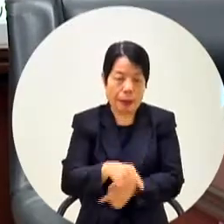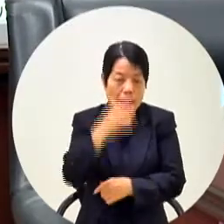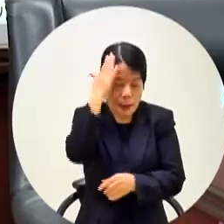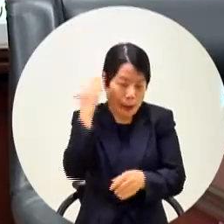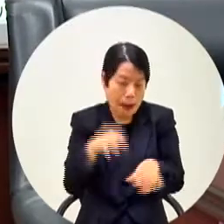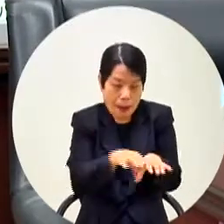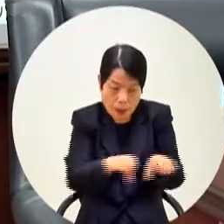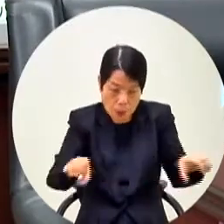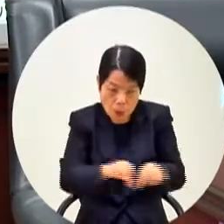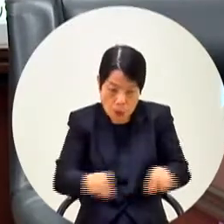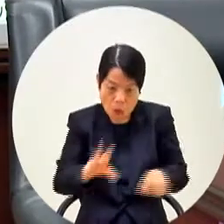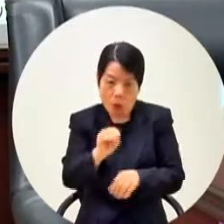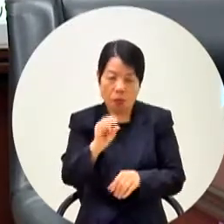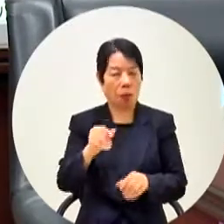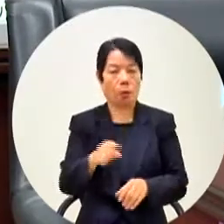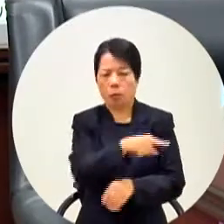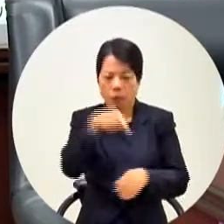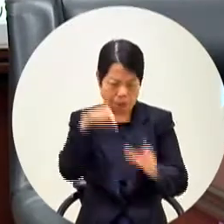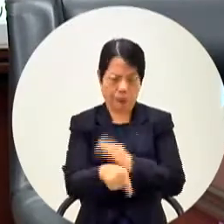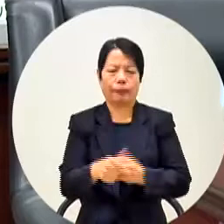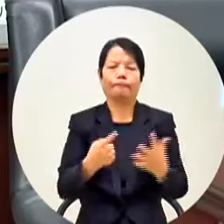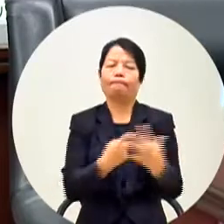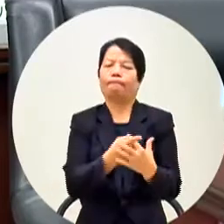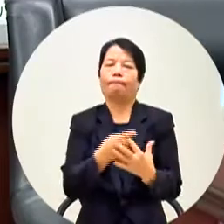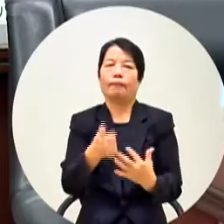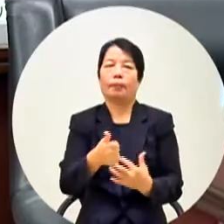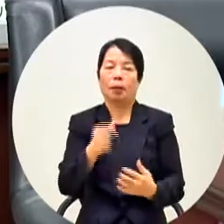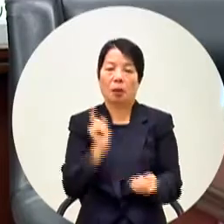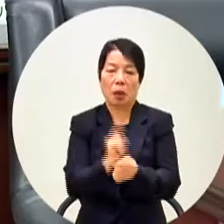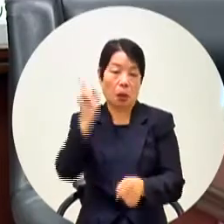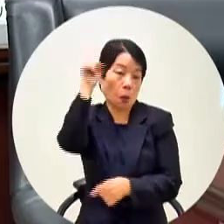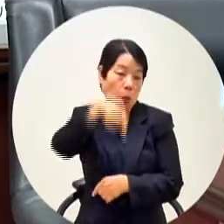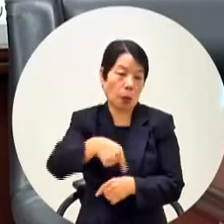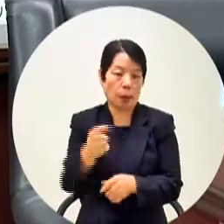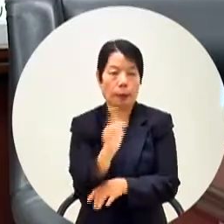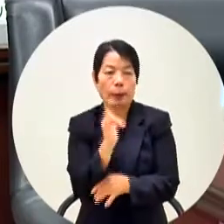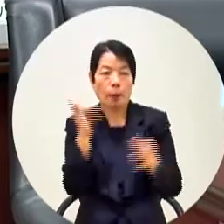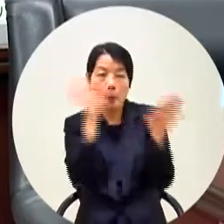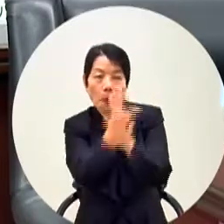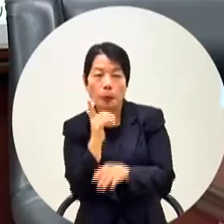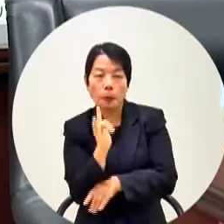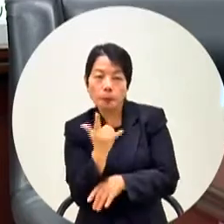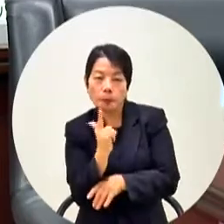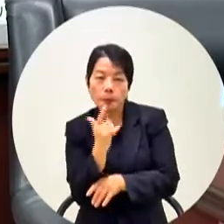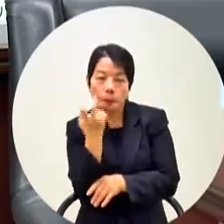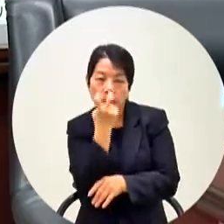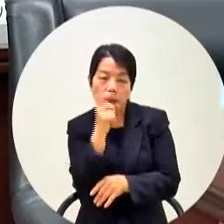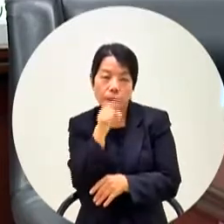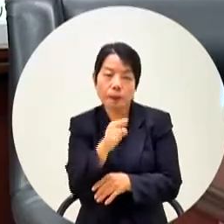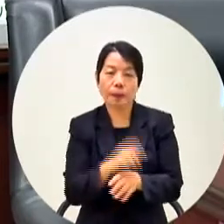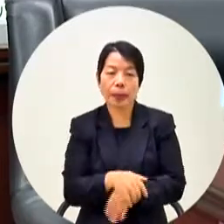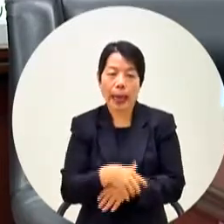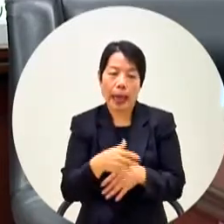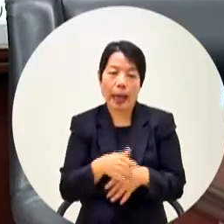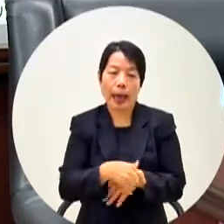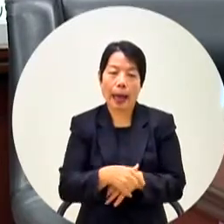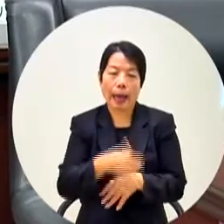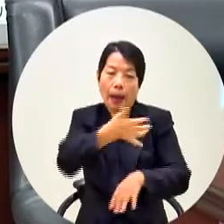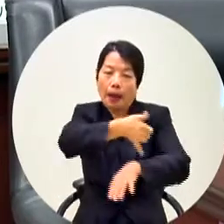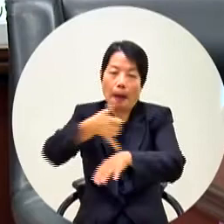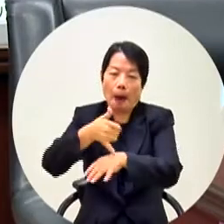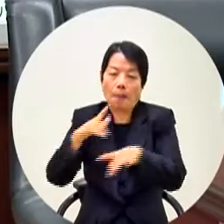市搁咧用迄个传统的方式，伫遐等半暝啊，伫遐等到迄个网啊，顶到叫唔敢，